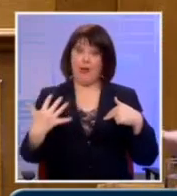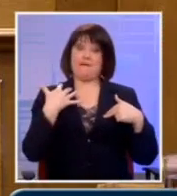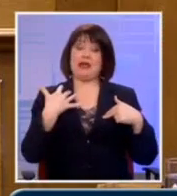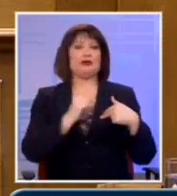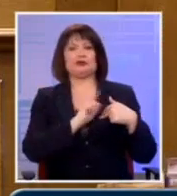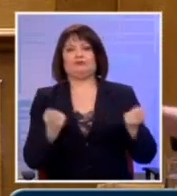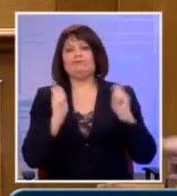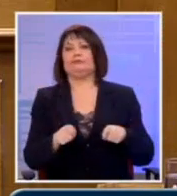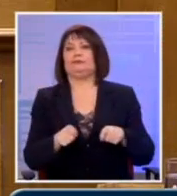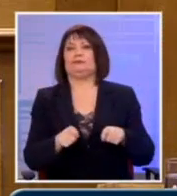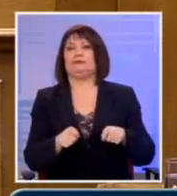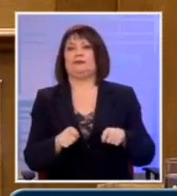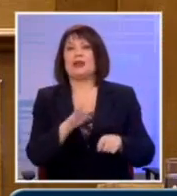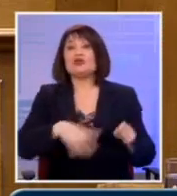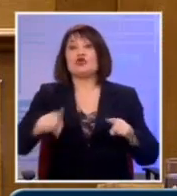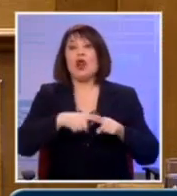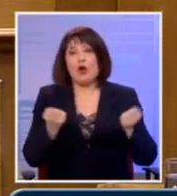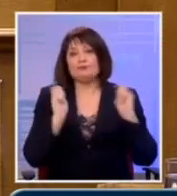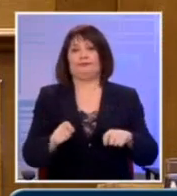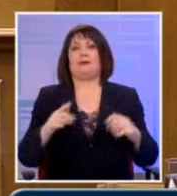κυρίως όχι σε αυτόν τον λαό.